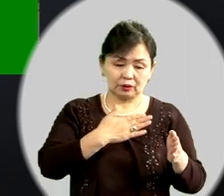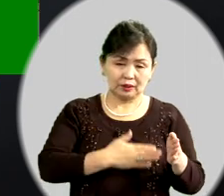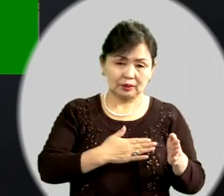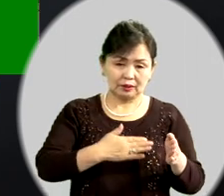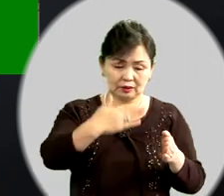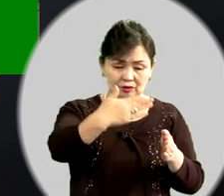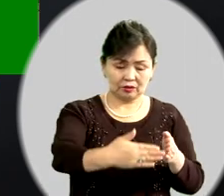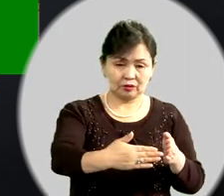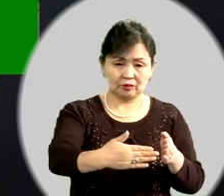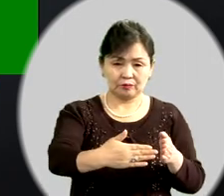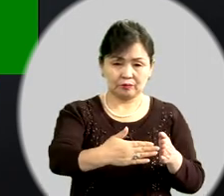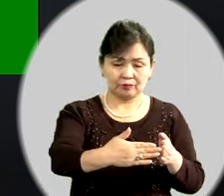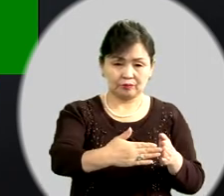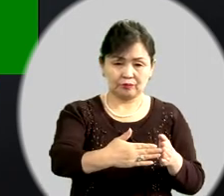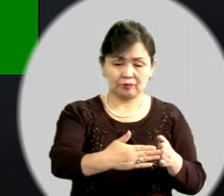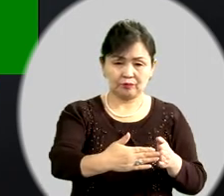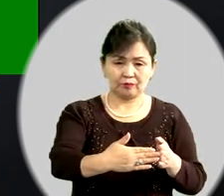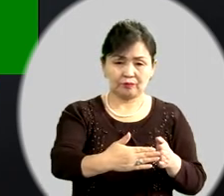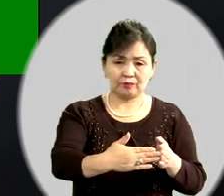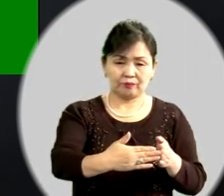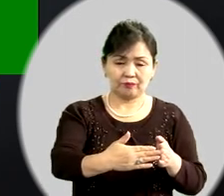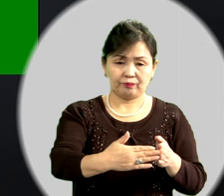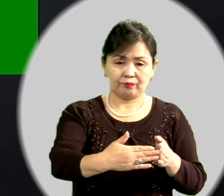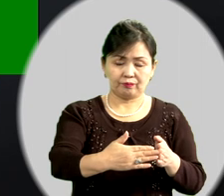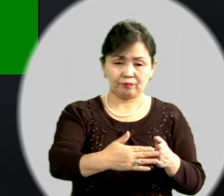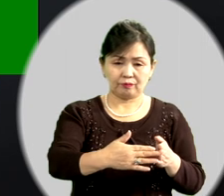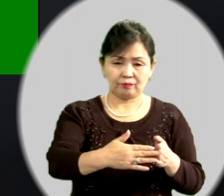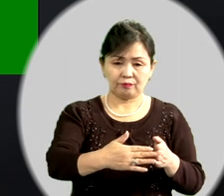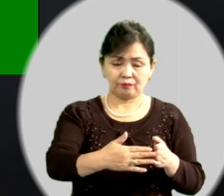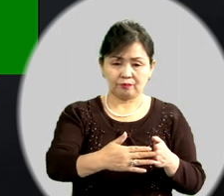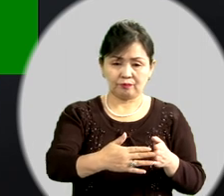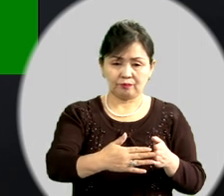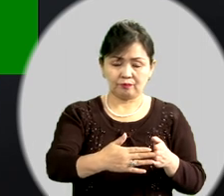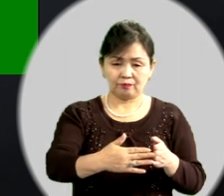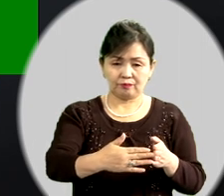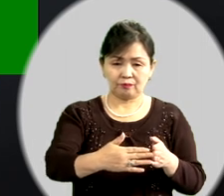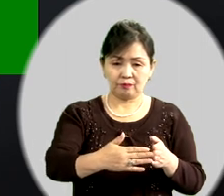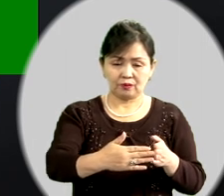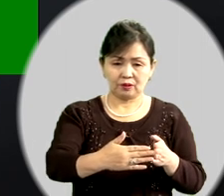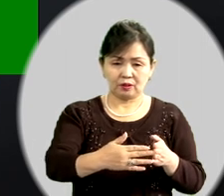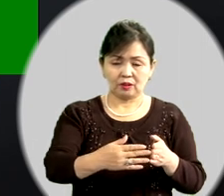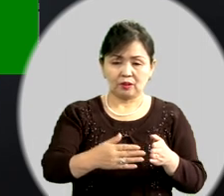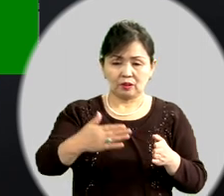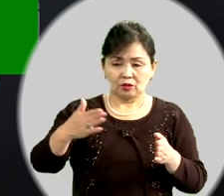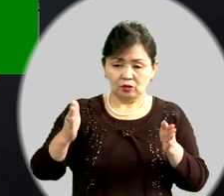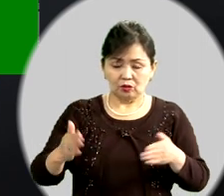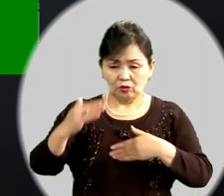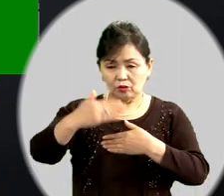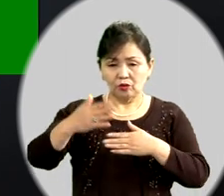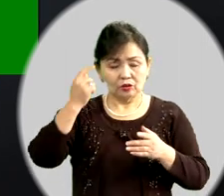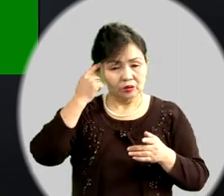наа талдаа байрлах нь. За, одоо таслагаагаар төсөөлбөл шал байдаг. За, тэр хэсэг нь